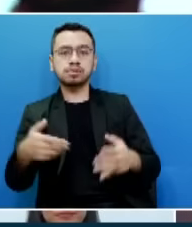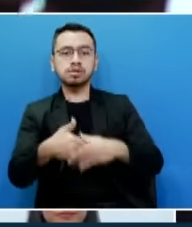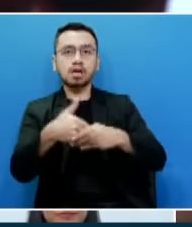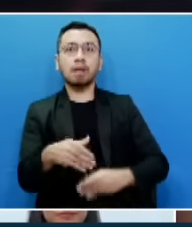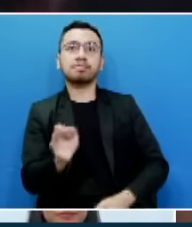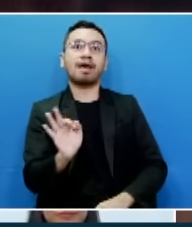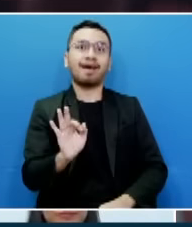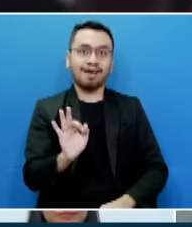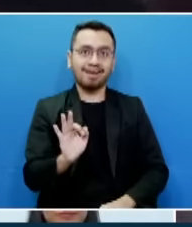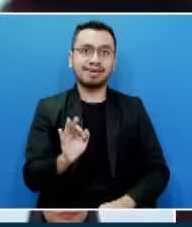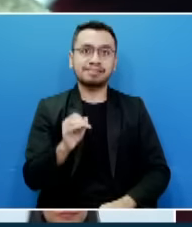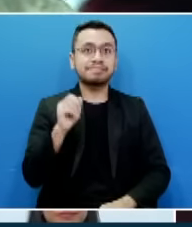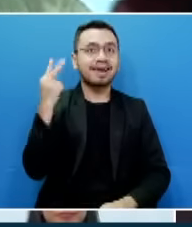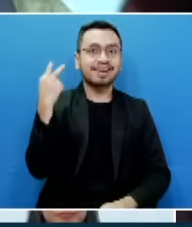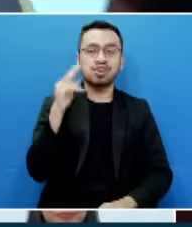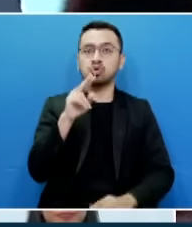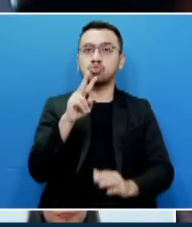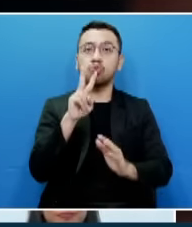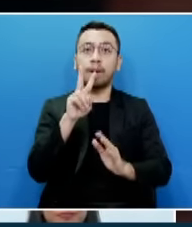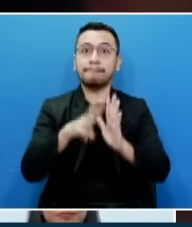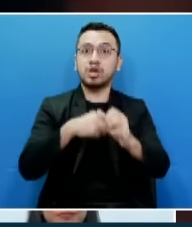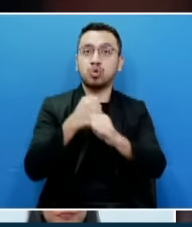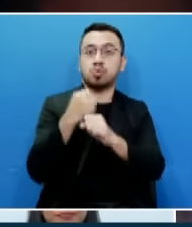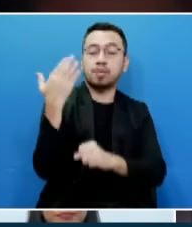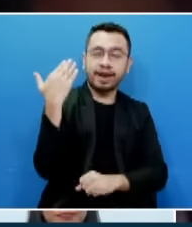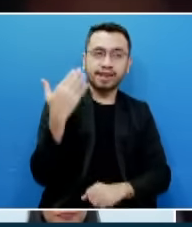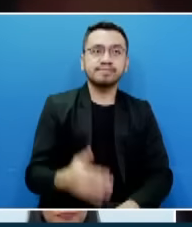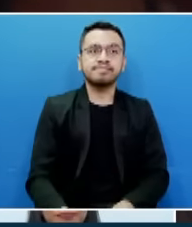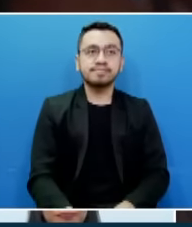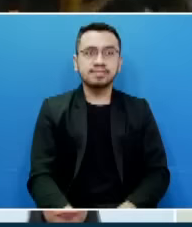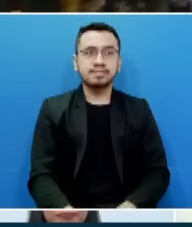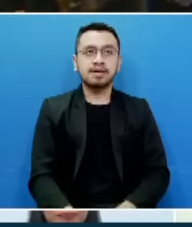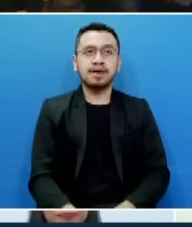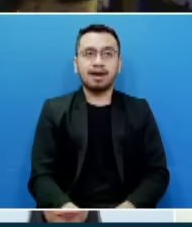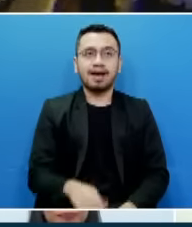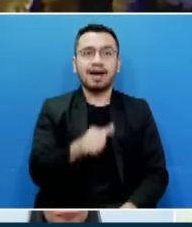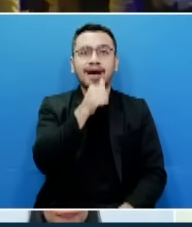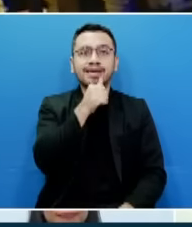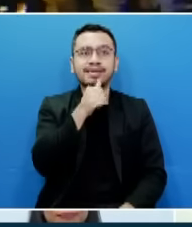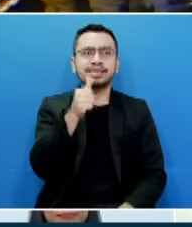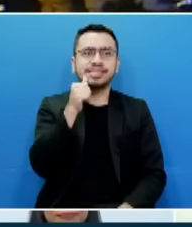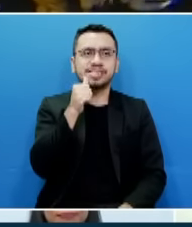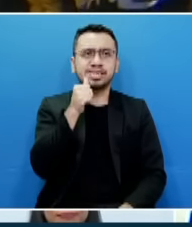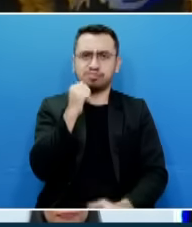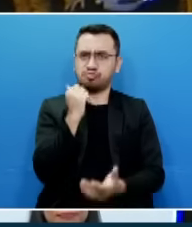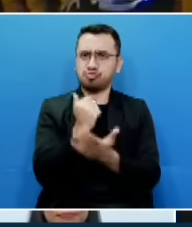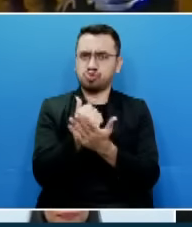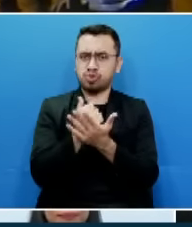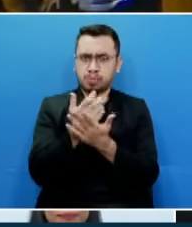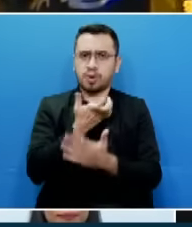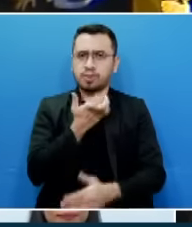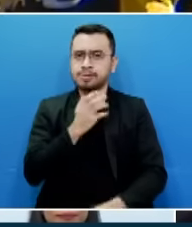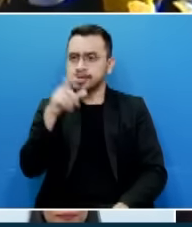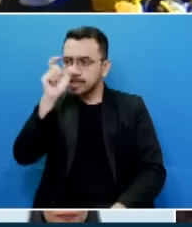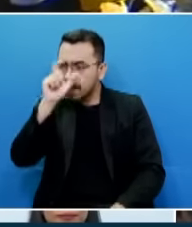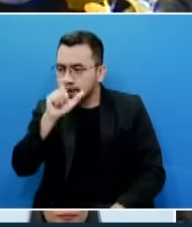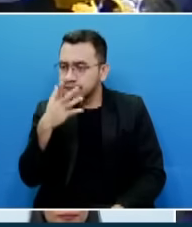lalu ketika konferensi pers usai debat Anis mengaku sudah berupaya mencari Prabowo untuk bersalaman